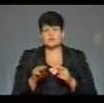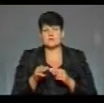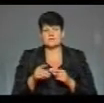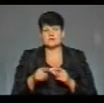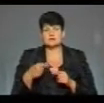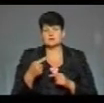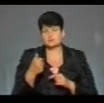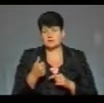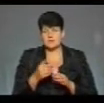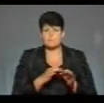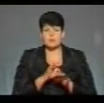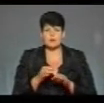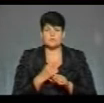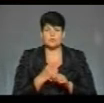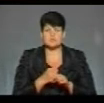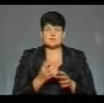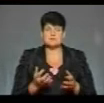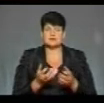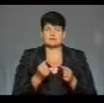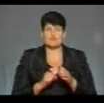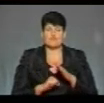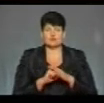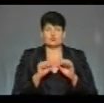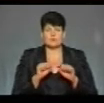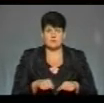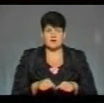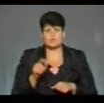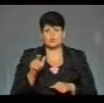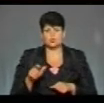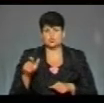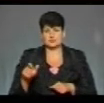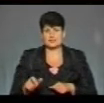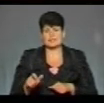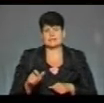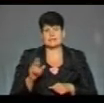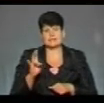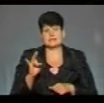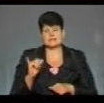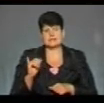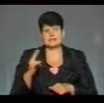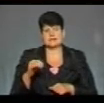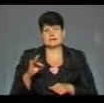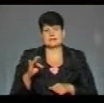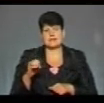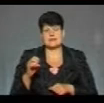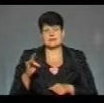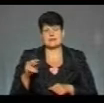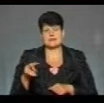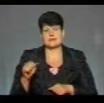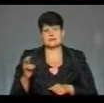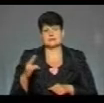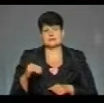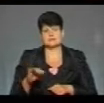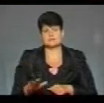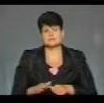року. Проєкт здійснюють за підтримки Фонду прав людини Посольства Королівства Нідерландів в Україні, повідомила координаторка проєкту Тетяна